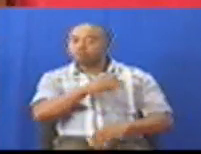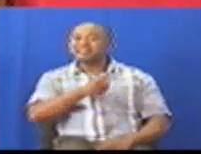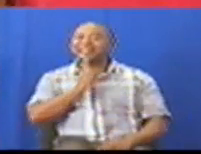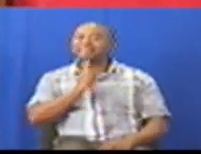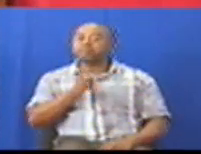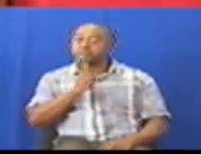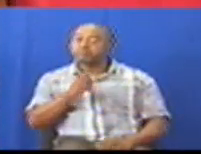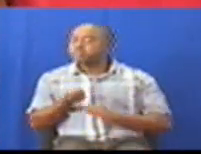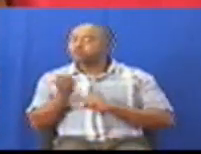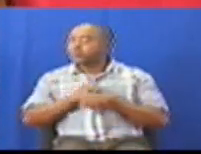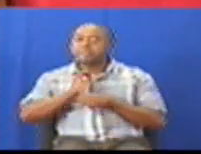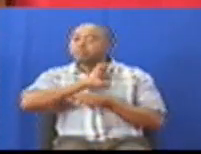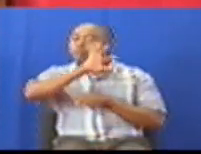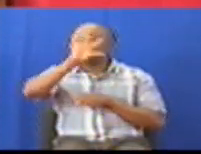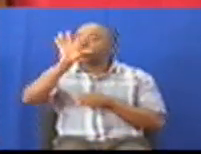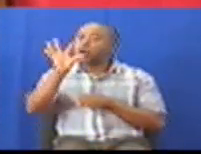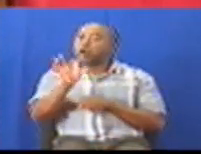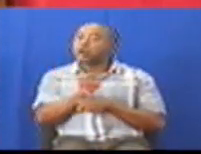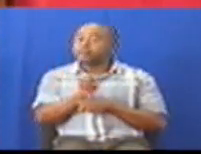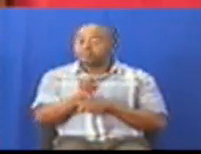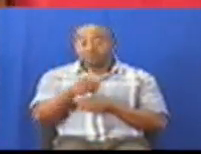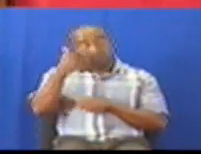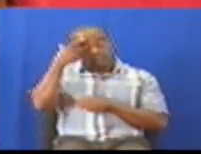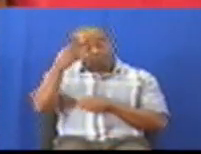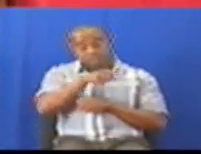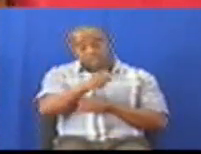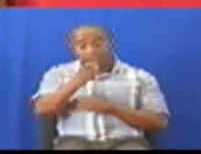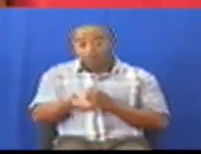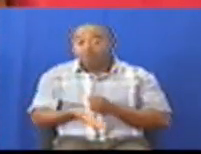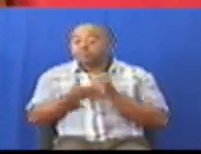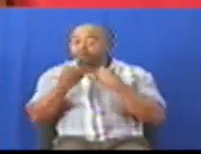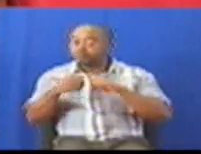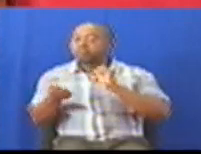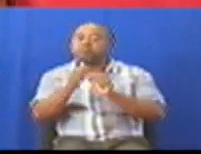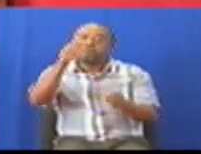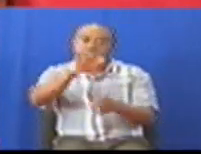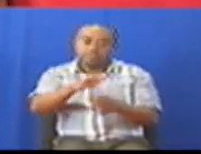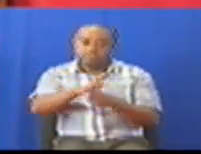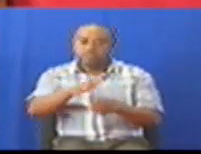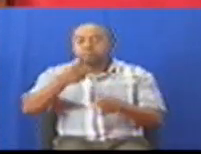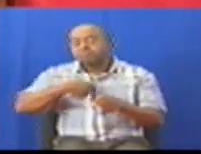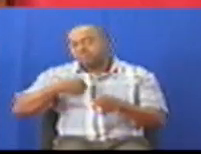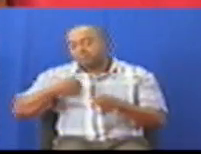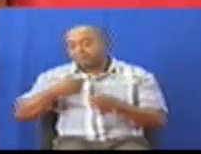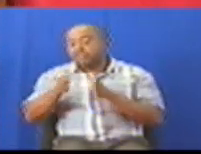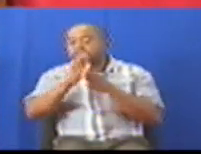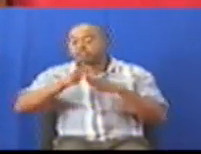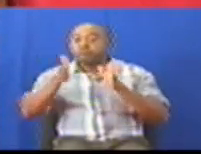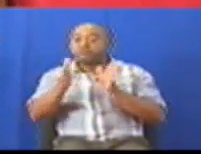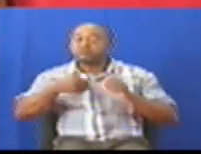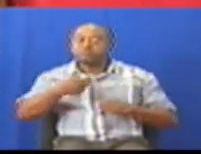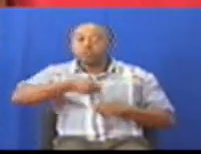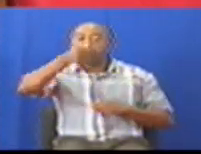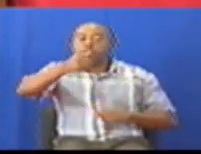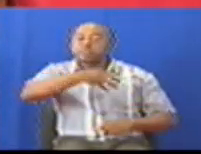wote, nina hakika mengi yasingefanyika. Kwa hiyo nichukue nafasi hii kumpongeza sana waziri Jafo,